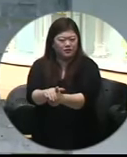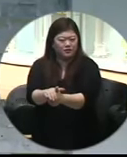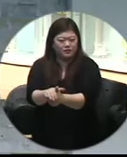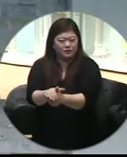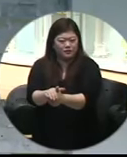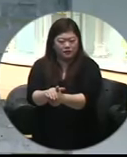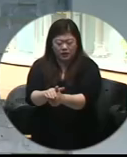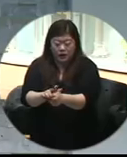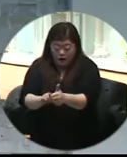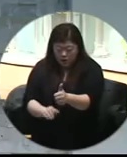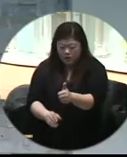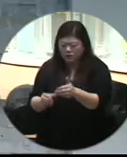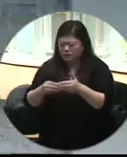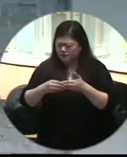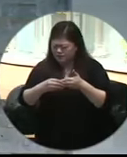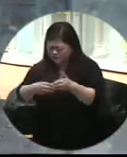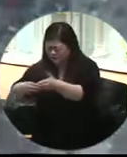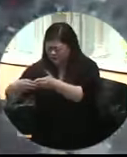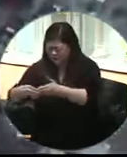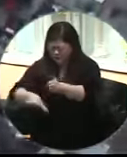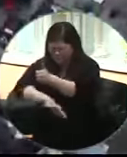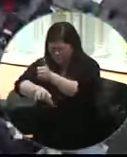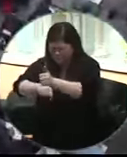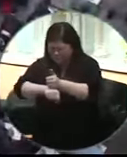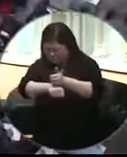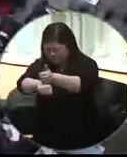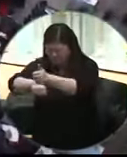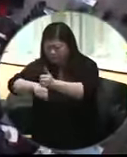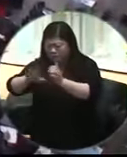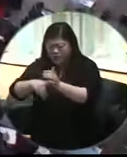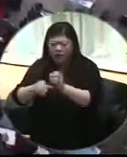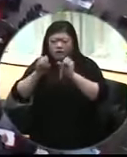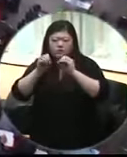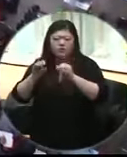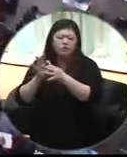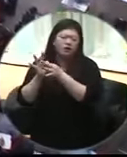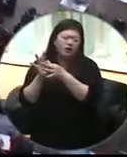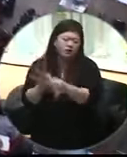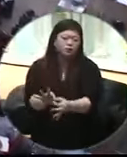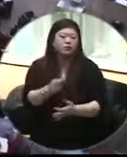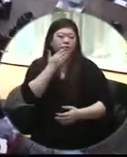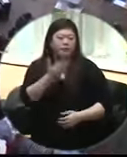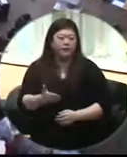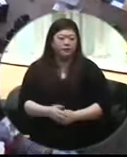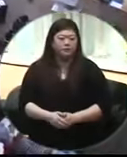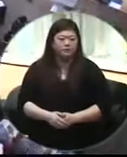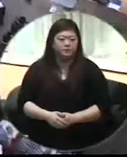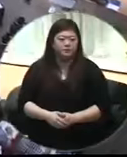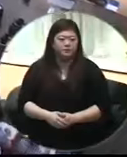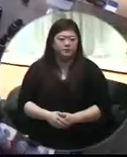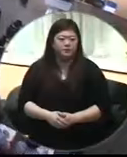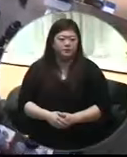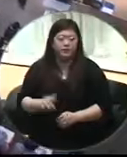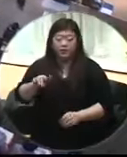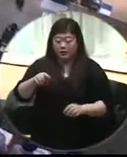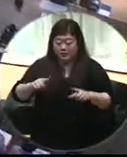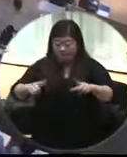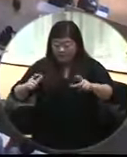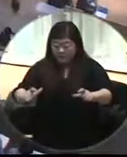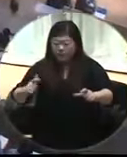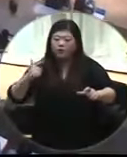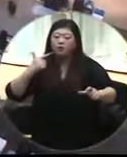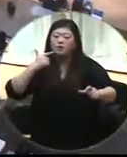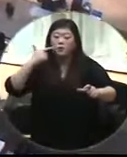지속할 현장의 영광이 임하게 됩니다. 그걸 아셔야 돼요. 그러니까 교육자가 그 지역의 교육자가